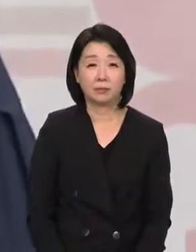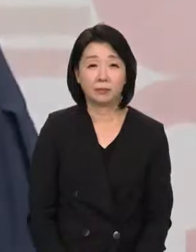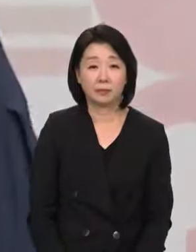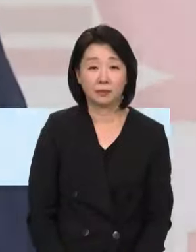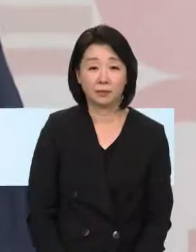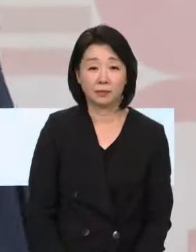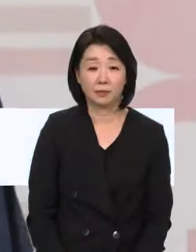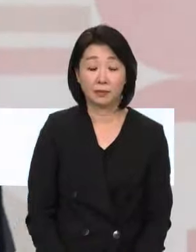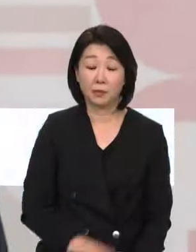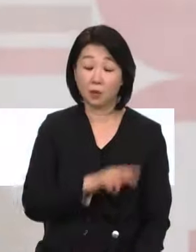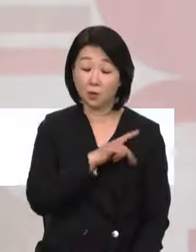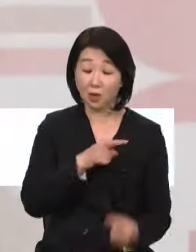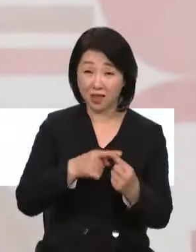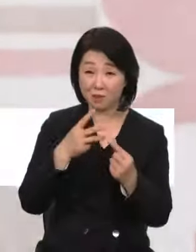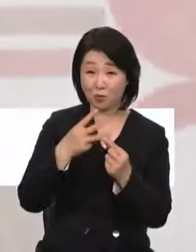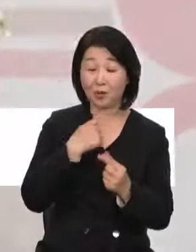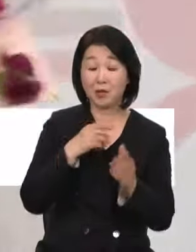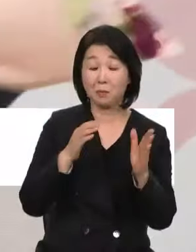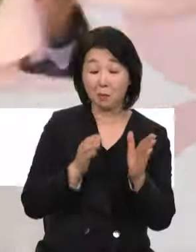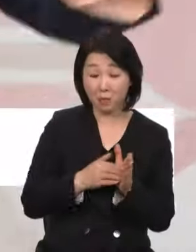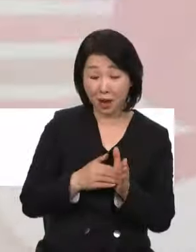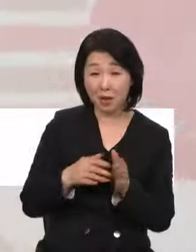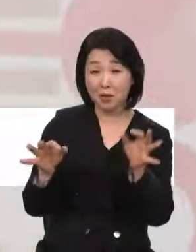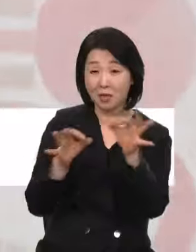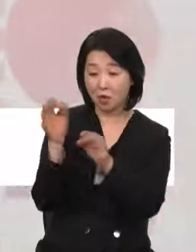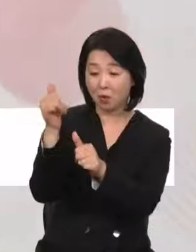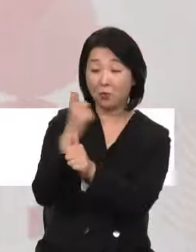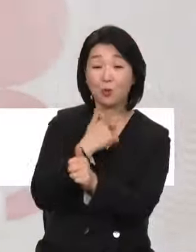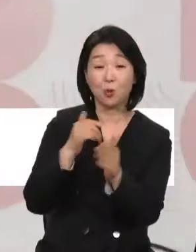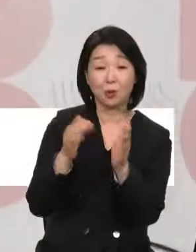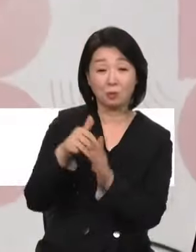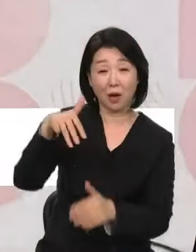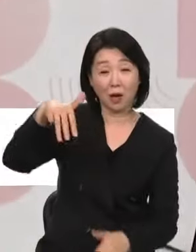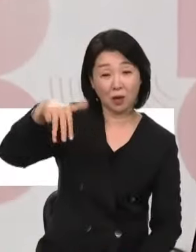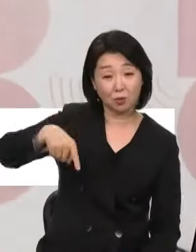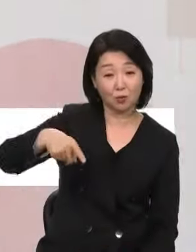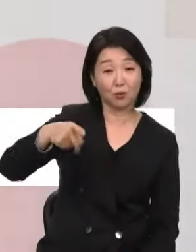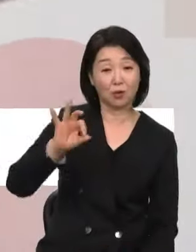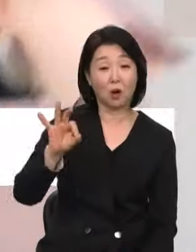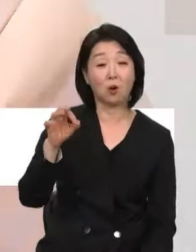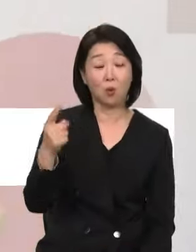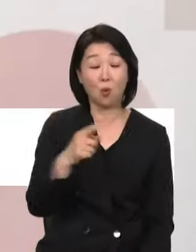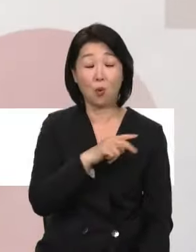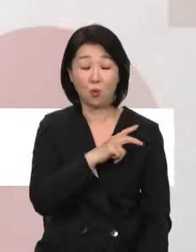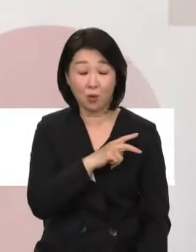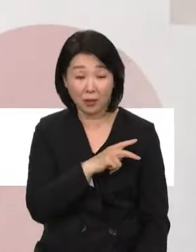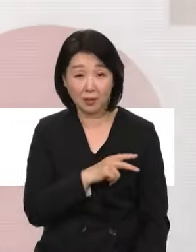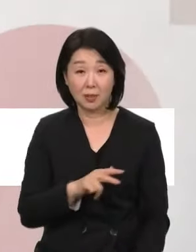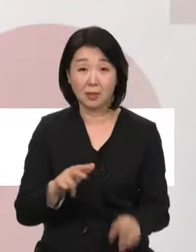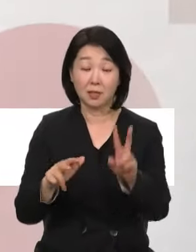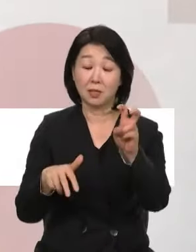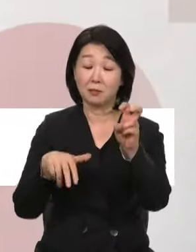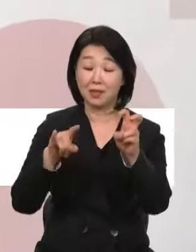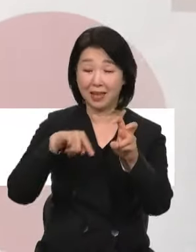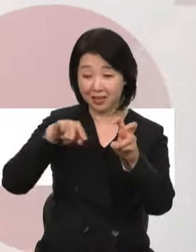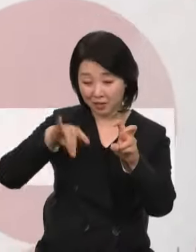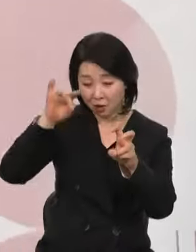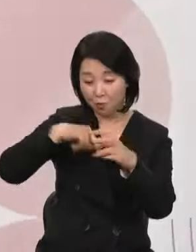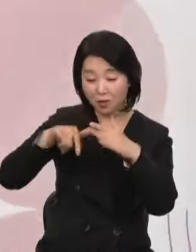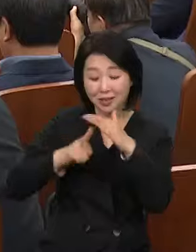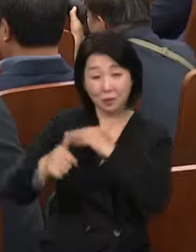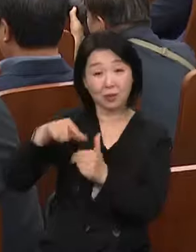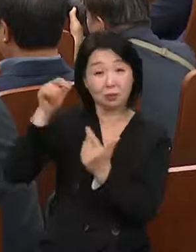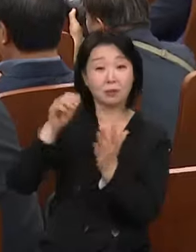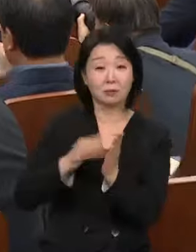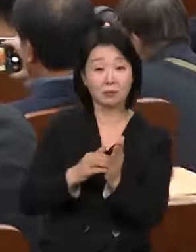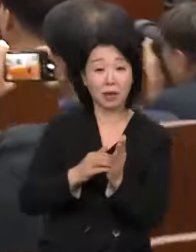삼선이자 현 정부에서 경제부총리를 지낸 추경호 의원이 22대 국회 국민의힘 첫 원내대표로 선출됐습니다.